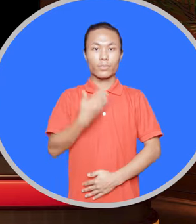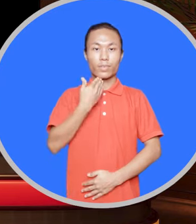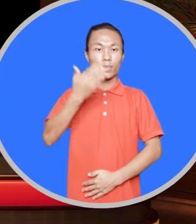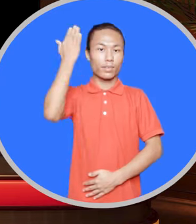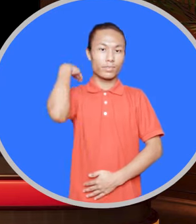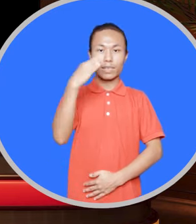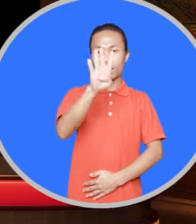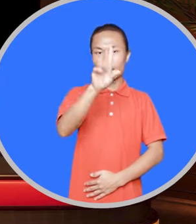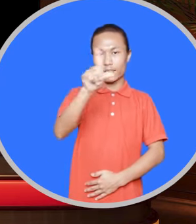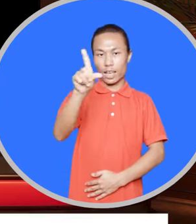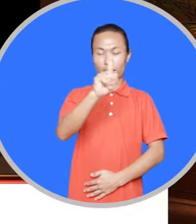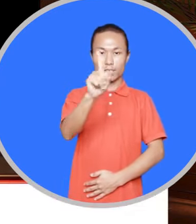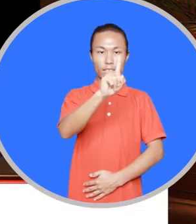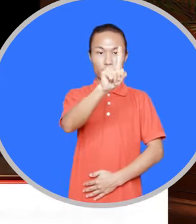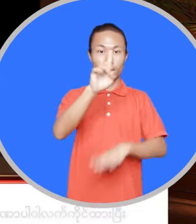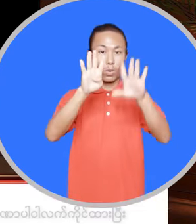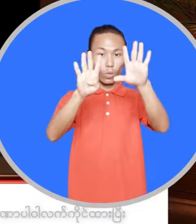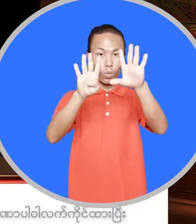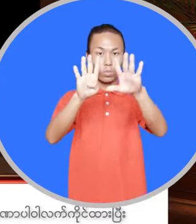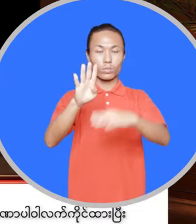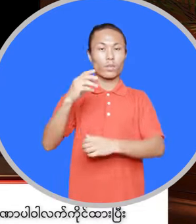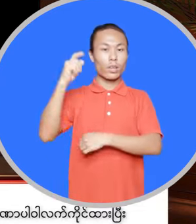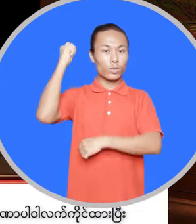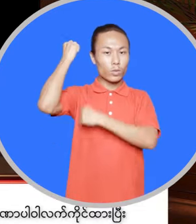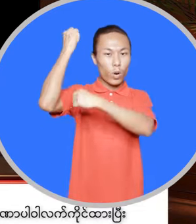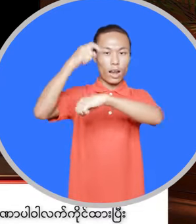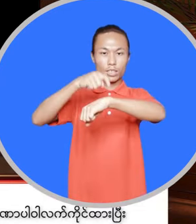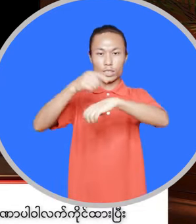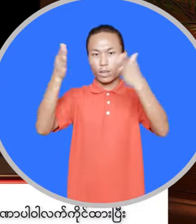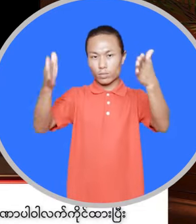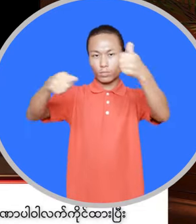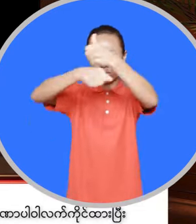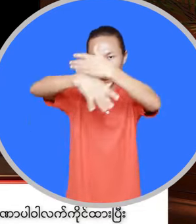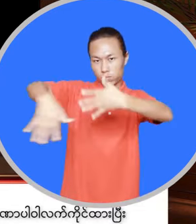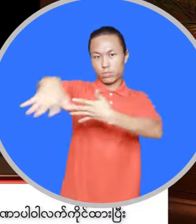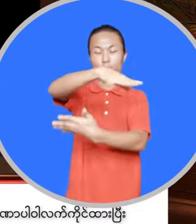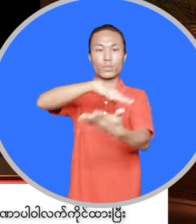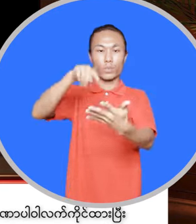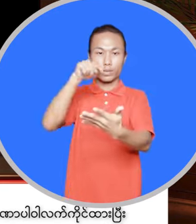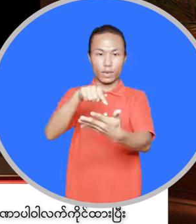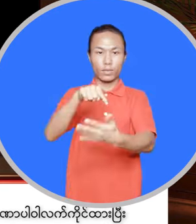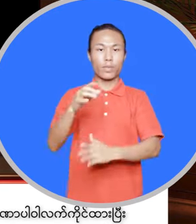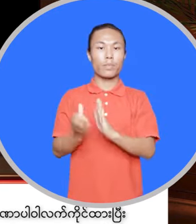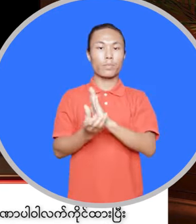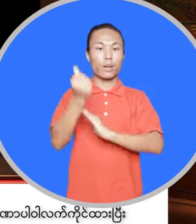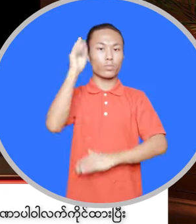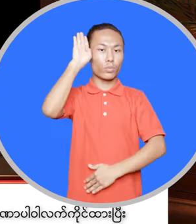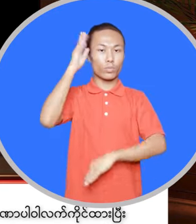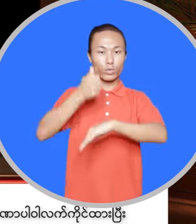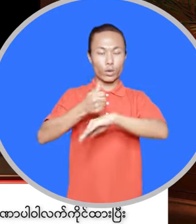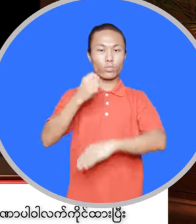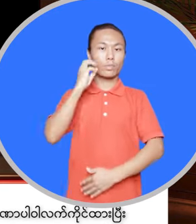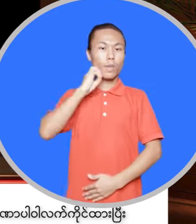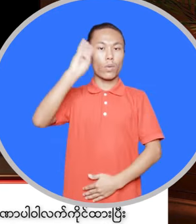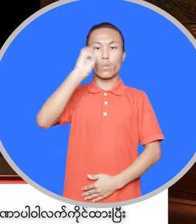တော့မြို့နယ်အဆင့်တာဝန်ယူထားသူတွေအနေနဲ့ပြည်သူကိုနိုင်ထက်စင်းနေမဆက်ဆံမိဖို့နဲ့အာဏာပါဝါလ